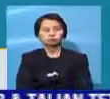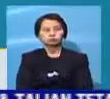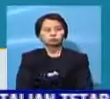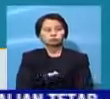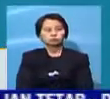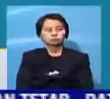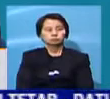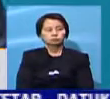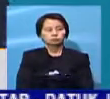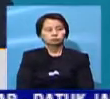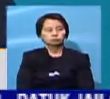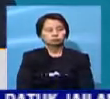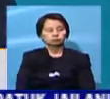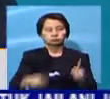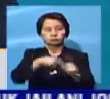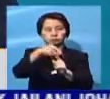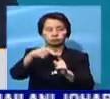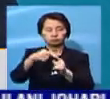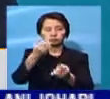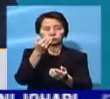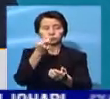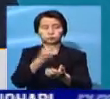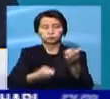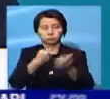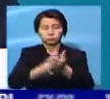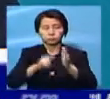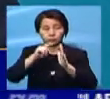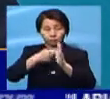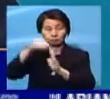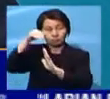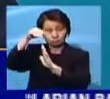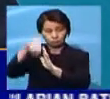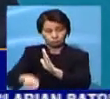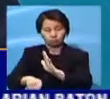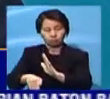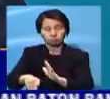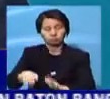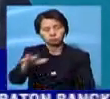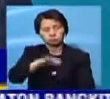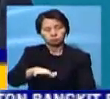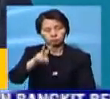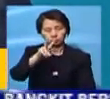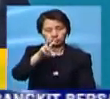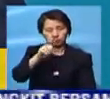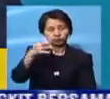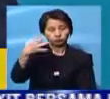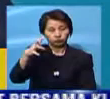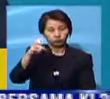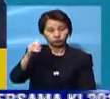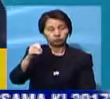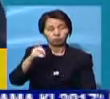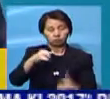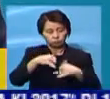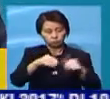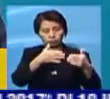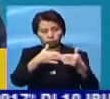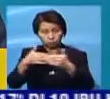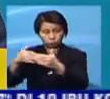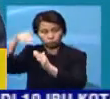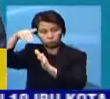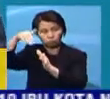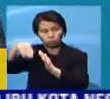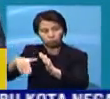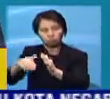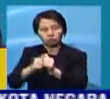Brent prices, which started its fall in mid-2014, continued to slide, with a